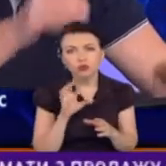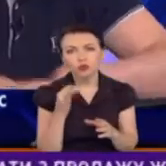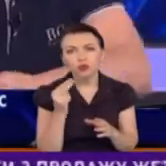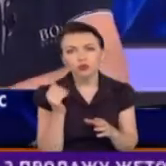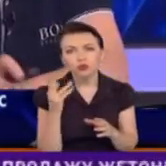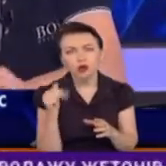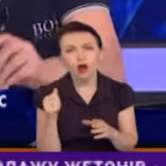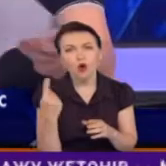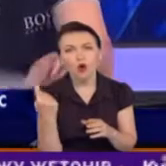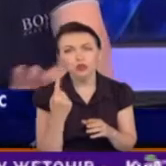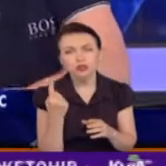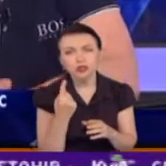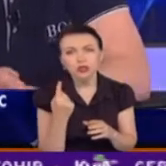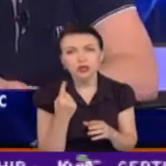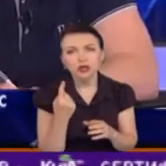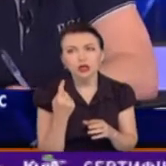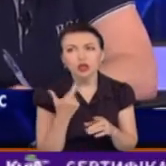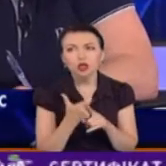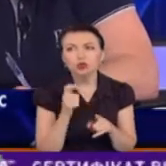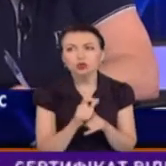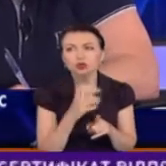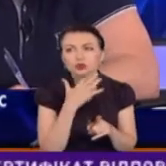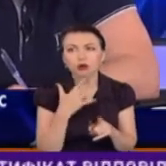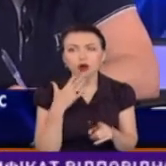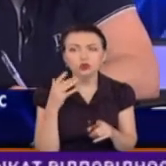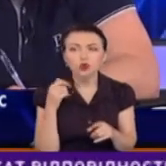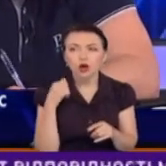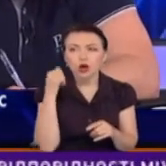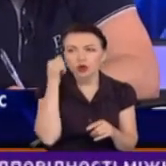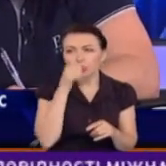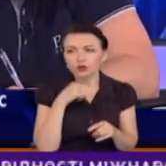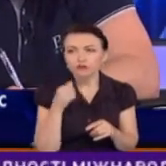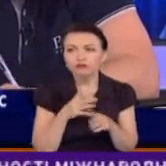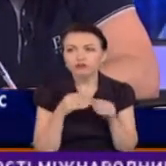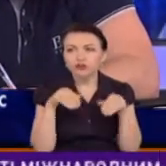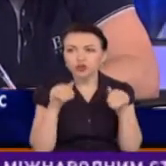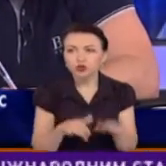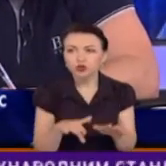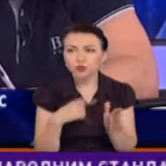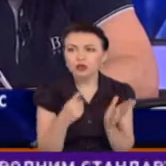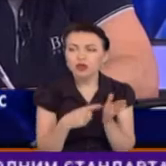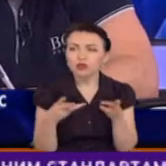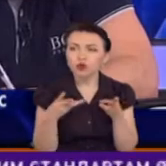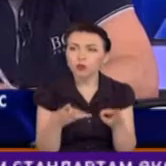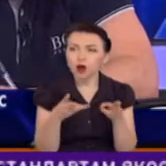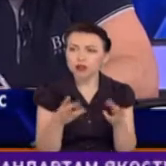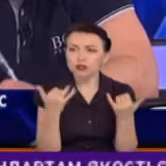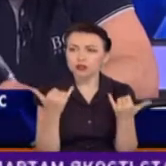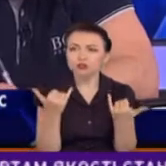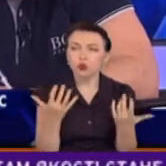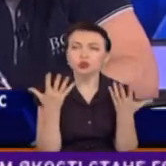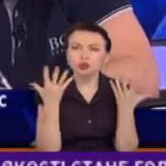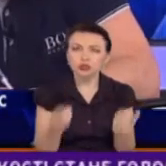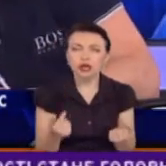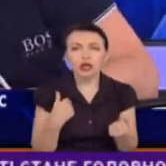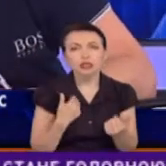квартира моя один. Дуже багато років ми вирішуємо питання опалення. На сьогоднішній день